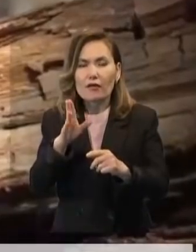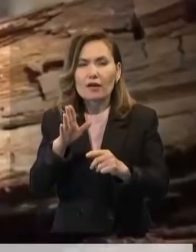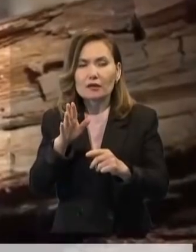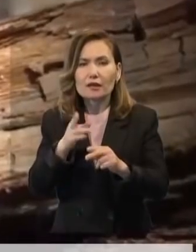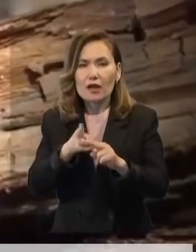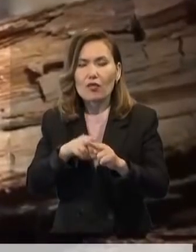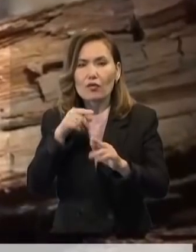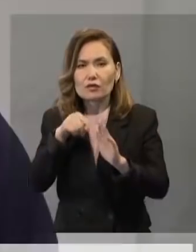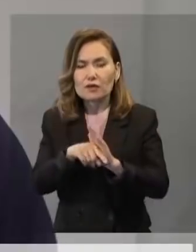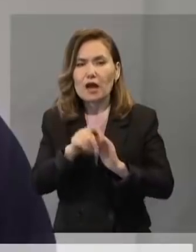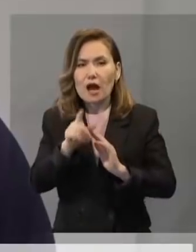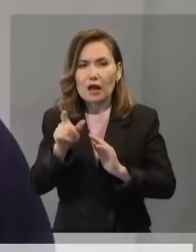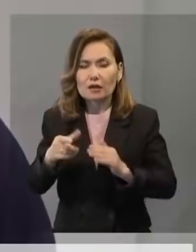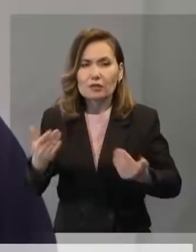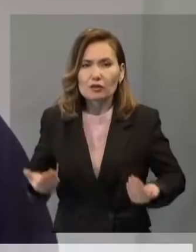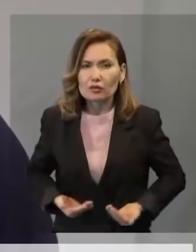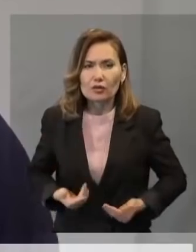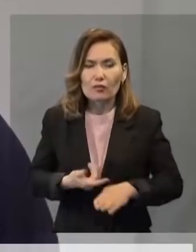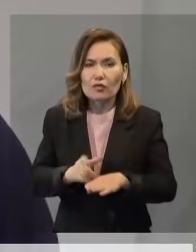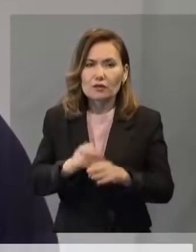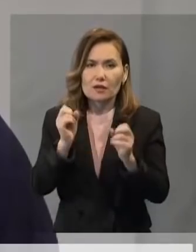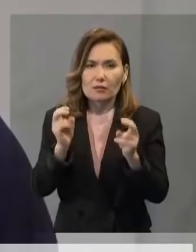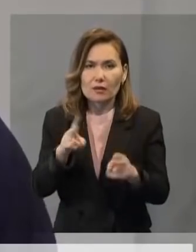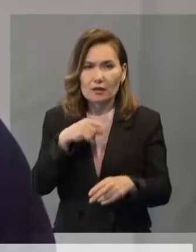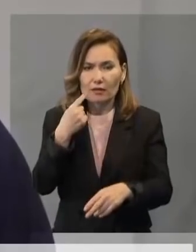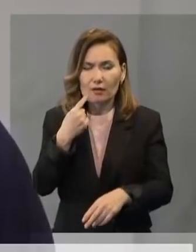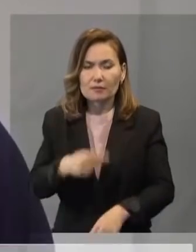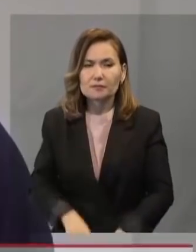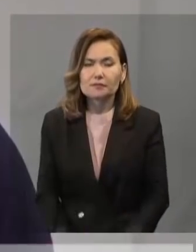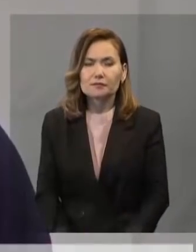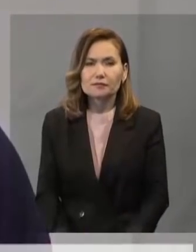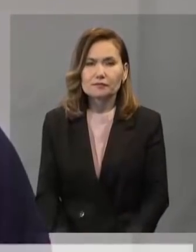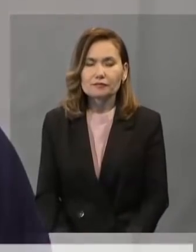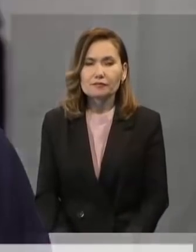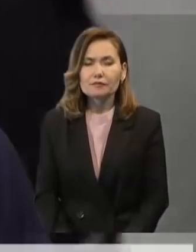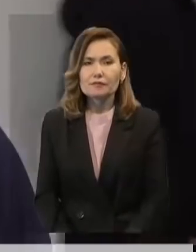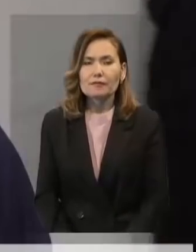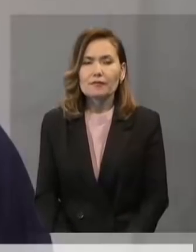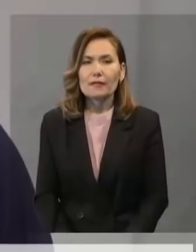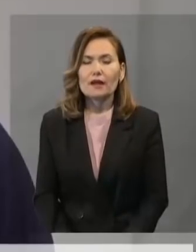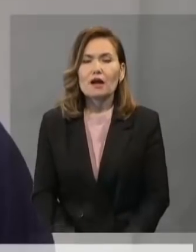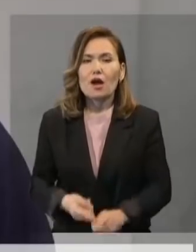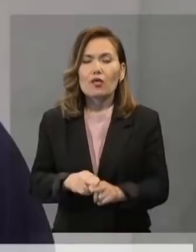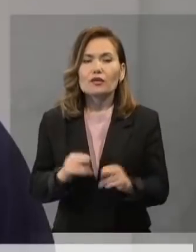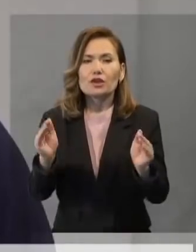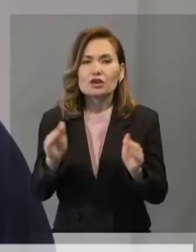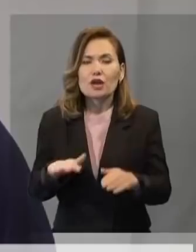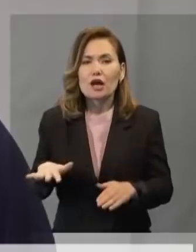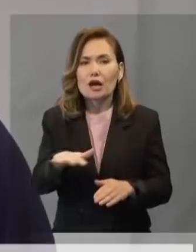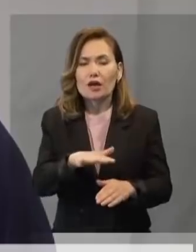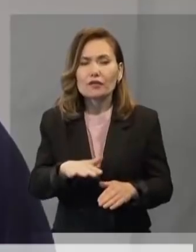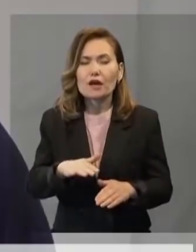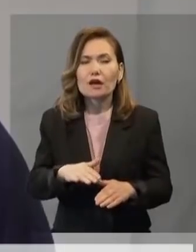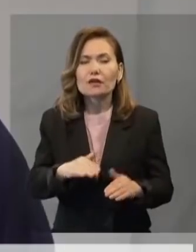қорқынышпен өткізіп жатыр. Дома микрорайона Затон в настоящее время не признаны аварийными. Затон шағын ауданындағы үйлер апатты